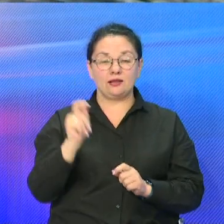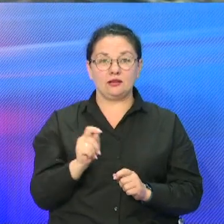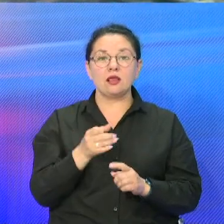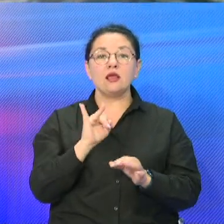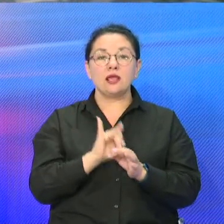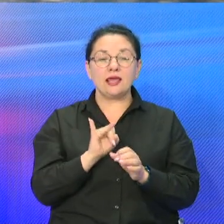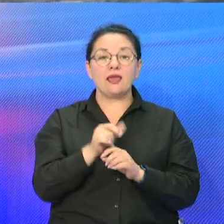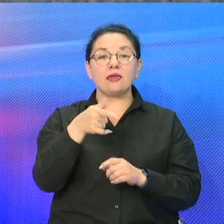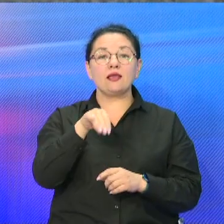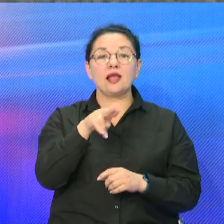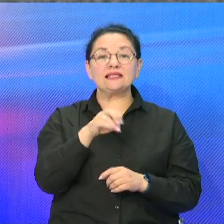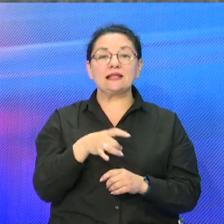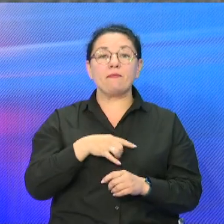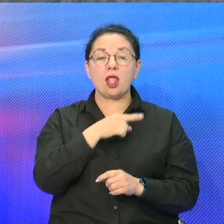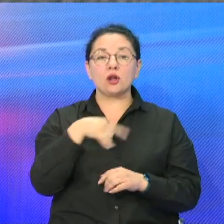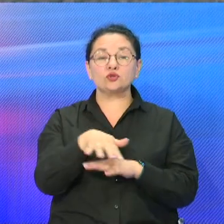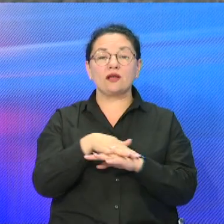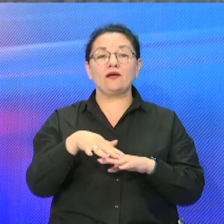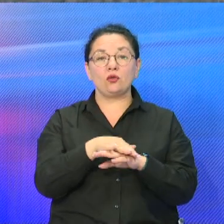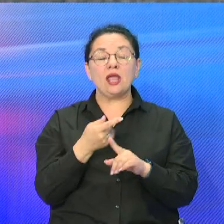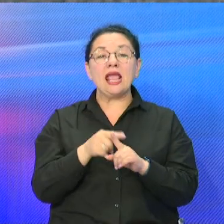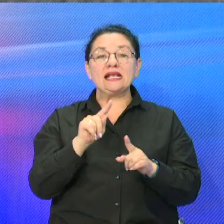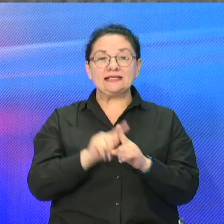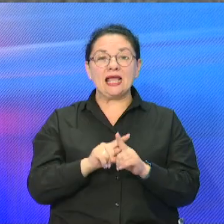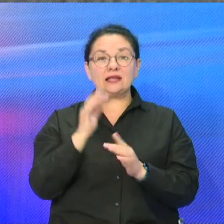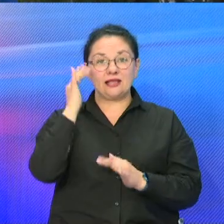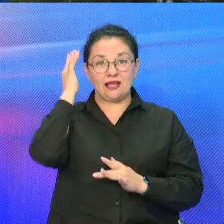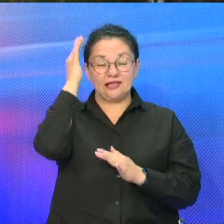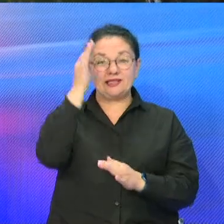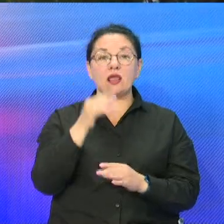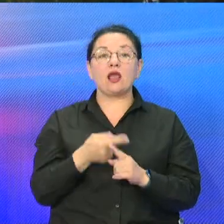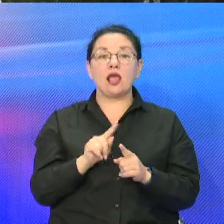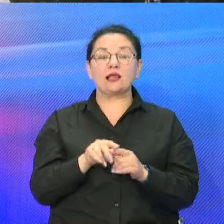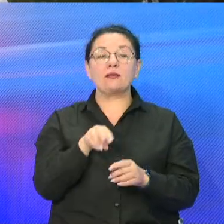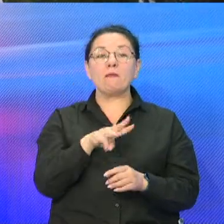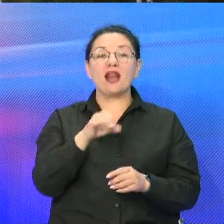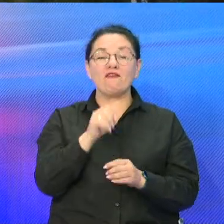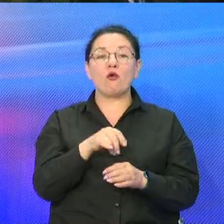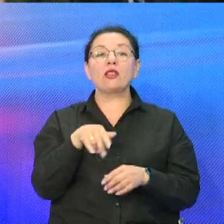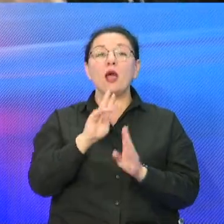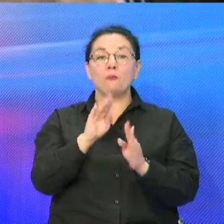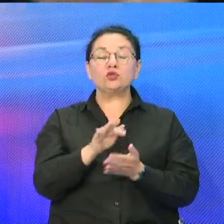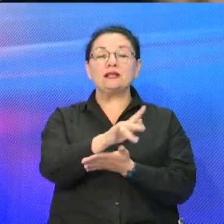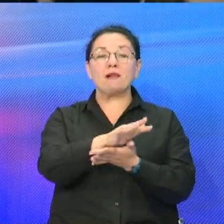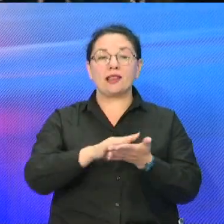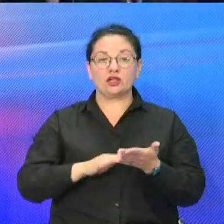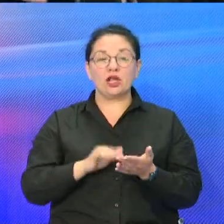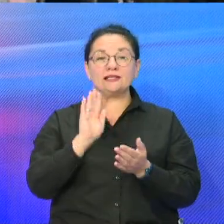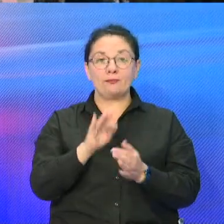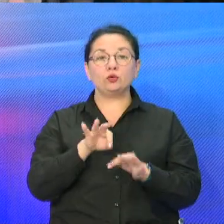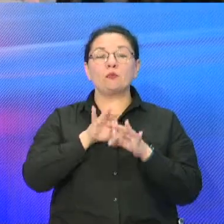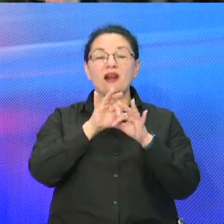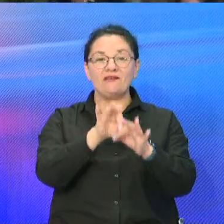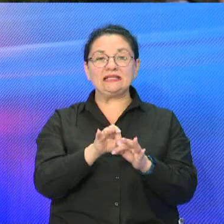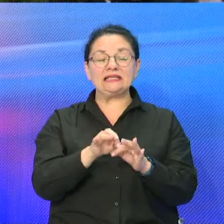геноциду белорусского народа. С этой нагоды марафон памяти протягнется в регионе. У каждом районе пройдут жалобные митинги, патриотичные акции